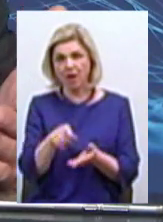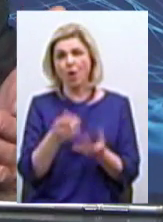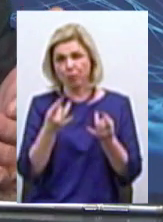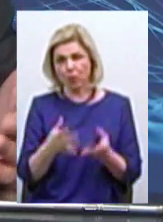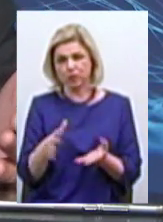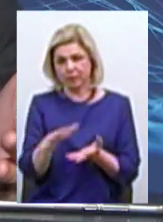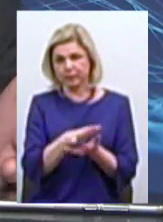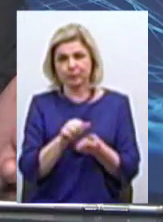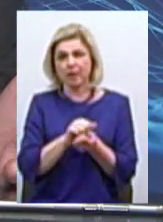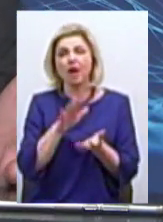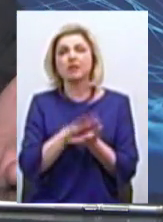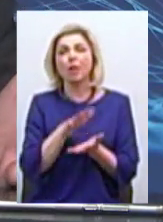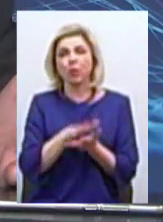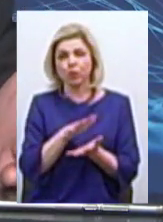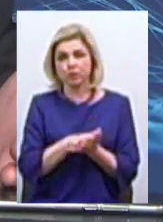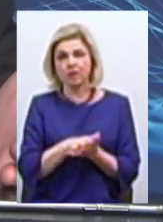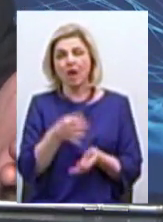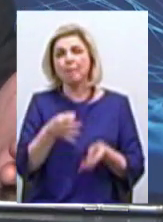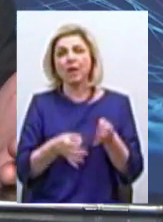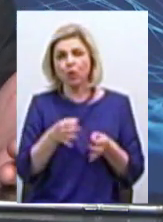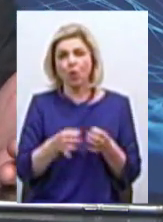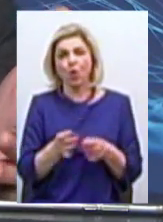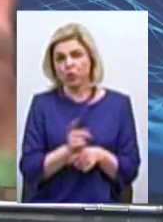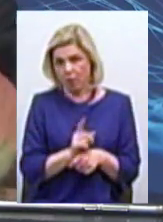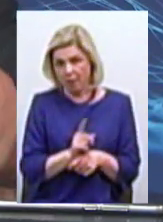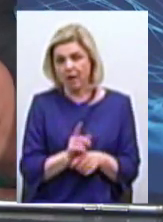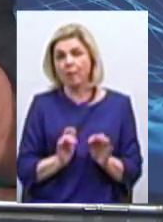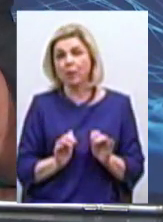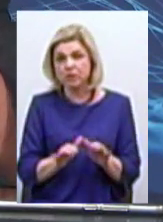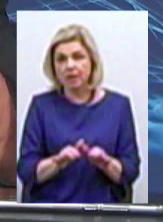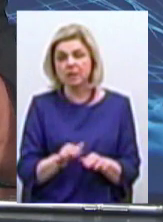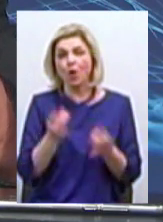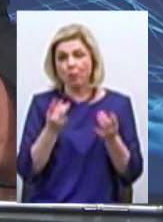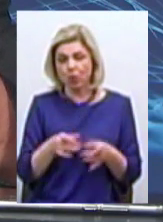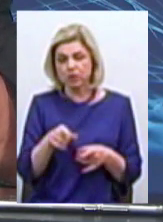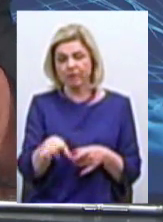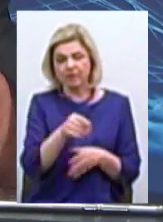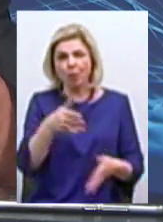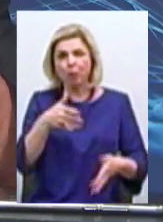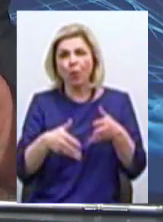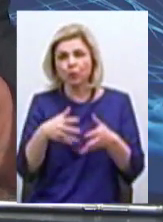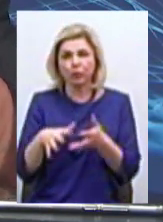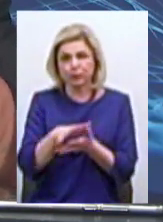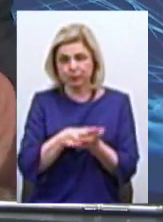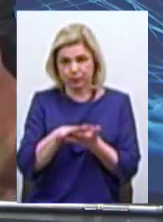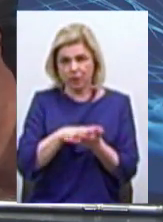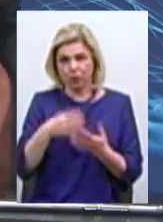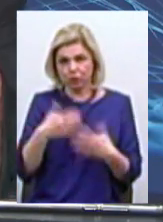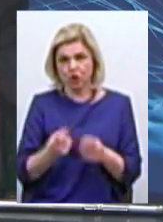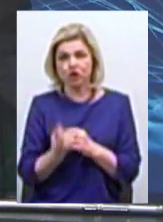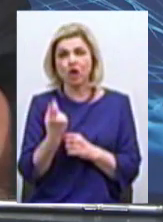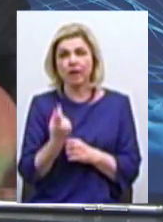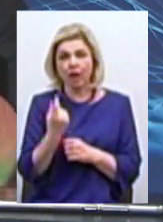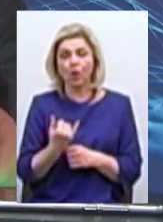замулюється, це природній нормальний процес. І просто замулюються ці джерела. І коли джерела замулюються, у нас